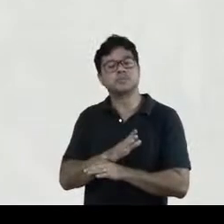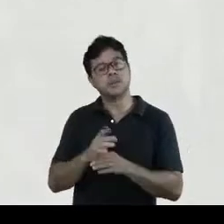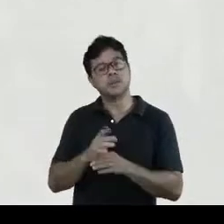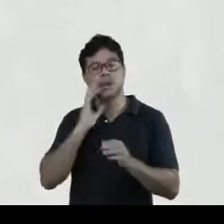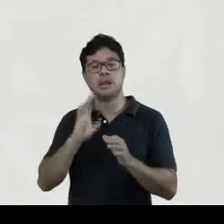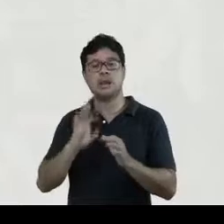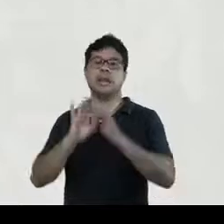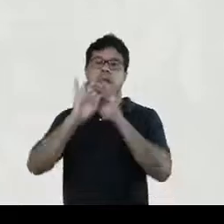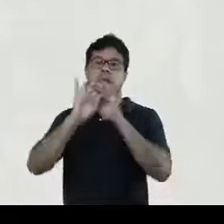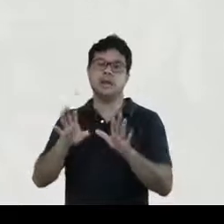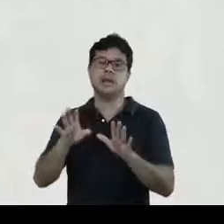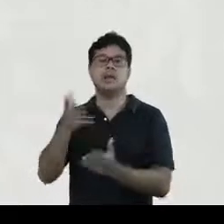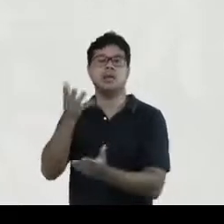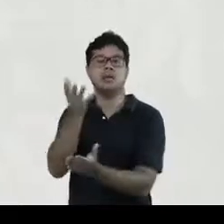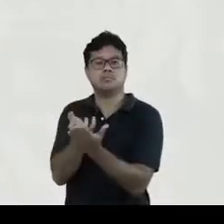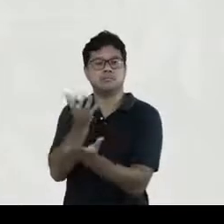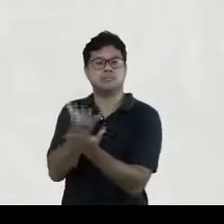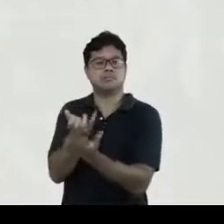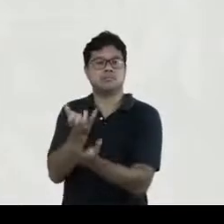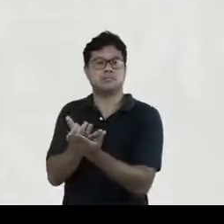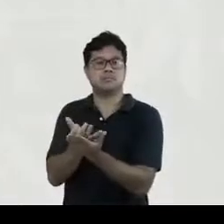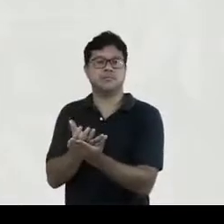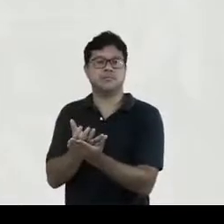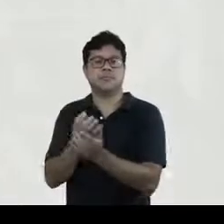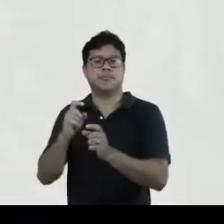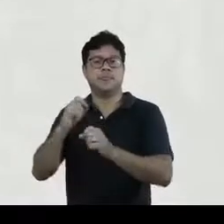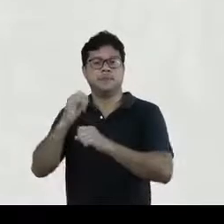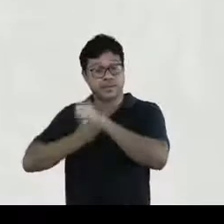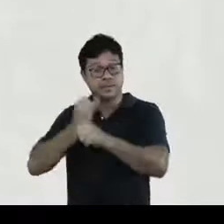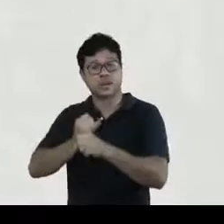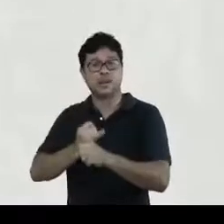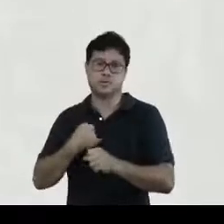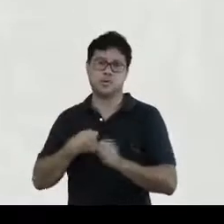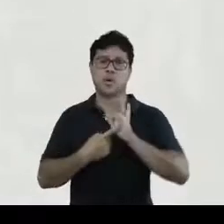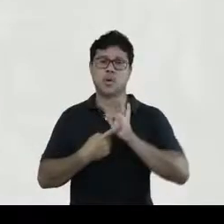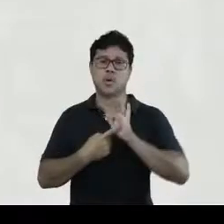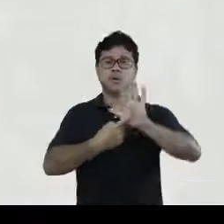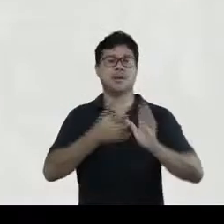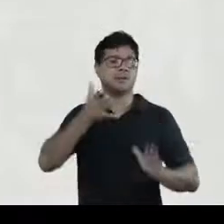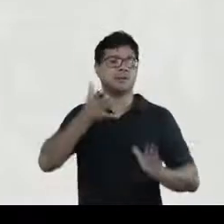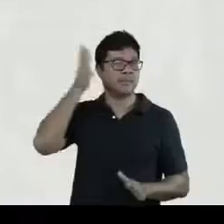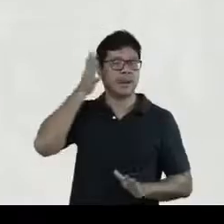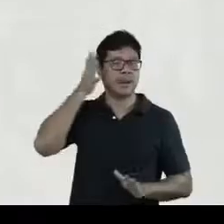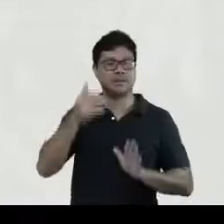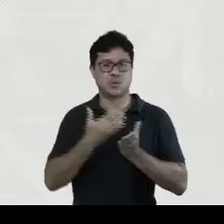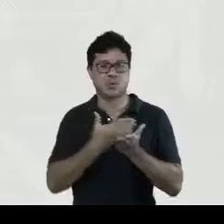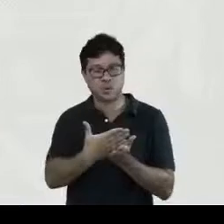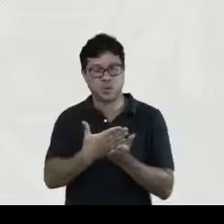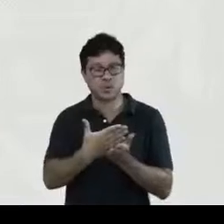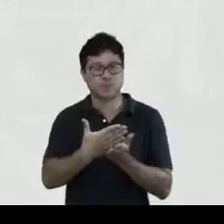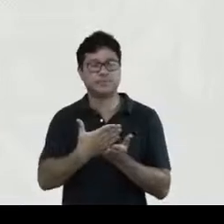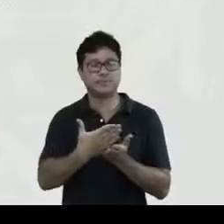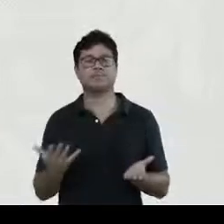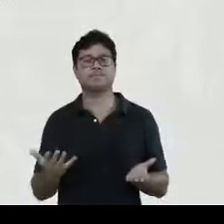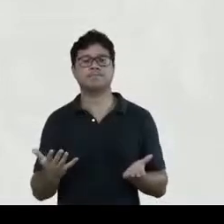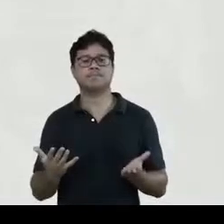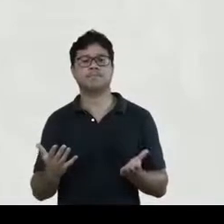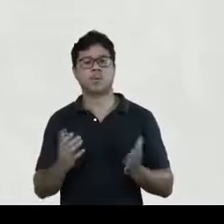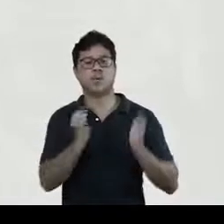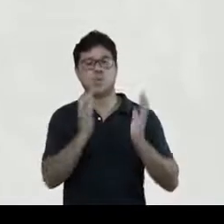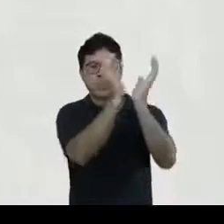Vortrags gezeigt habe womit man diese grobe Zuordnung zu den Schriftart zu diesen zehn Schriftart Gruppen machen kann